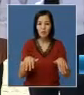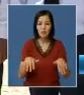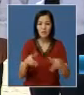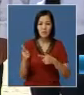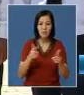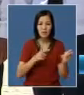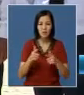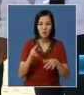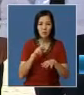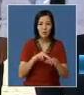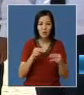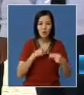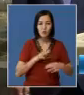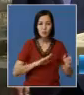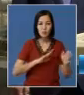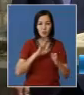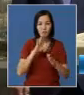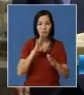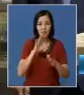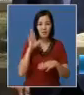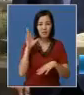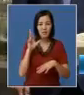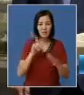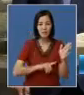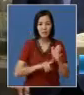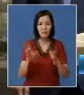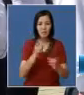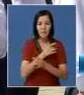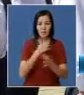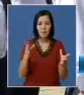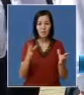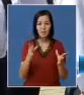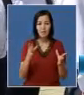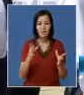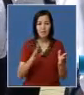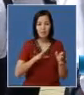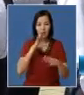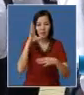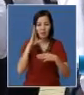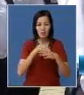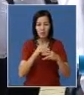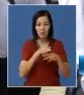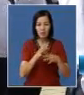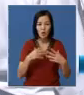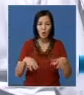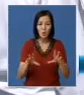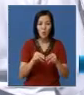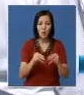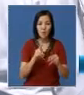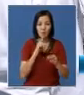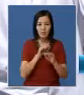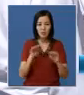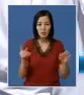мына сақшылардың жұмыс күні әдеттегіден өзгеше басталды. Мереке демалысты білмейтін, күн түндемей қоғам тыныштығын күзеткен